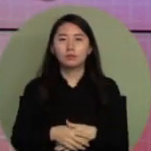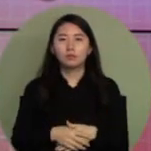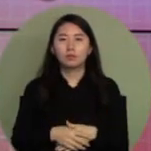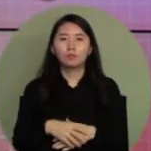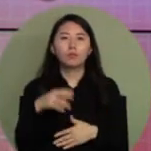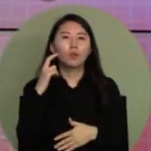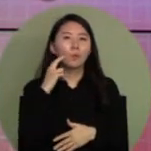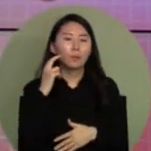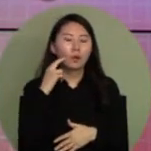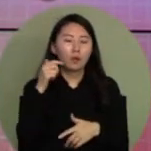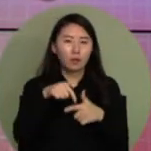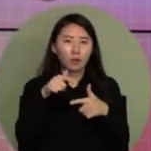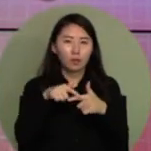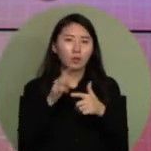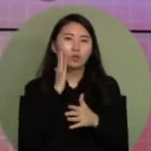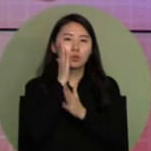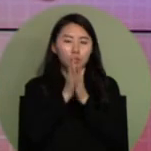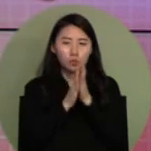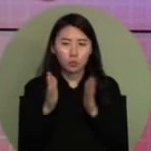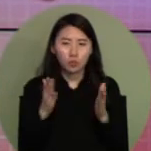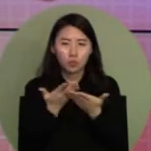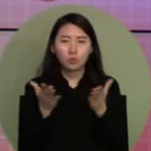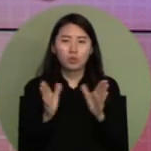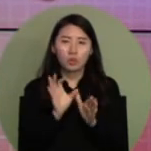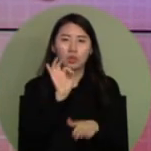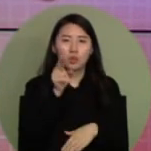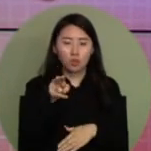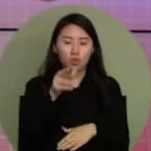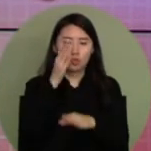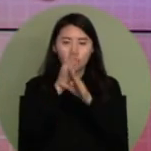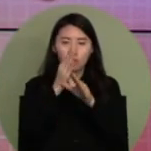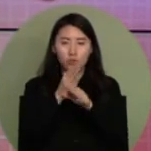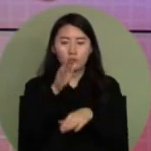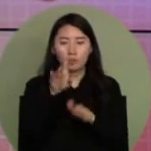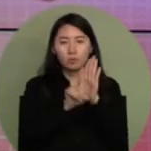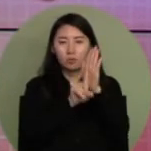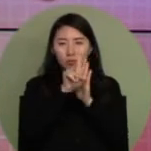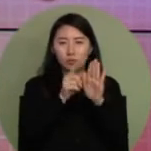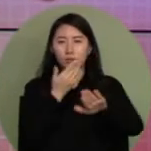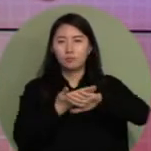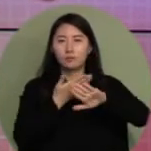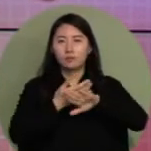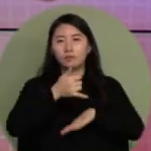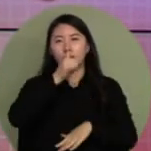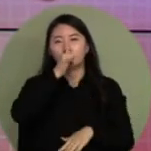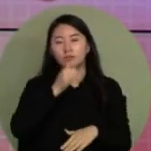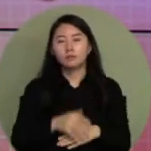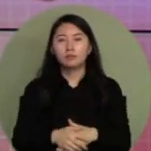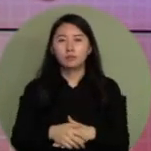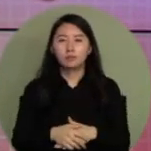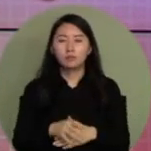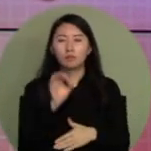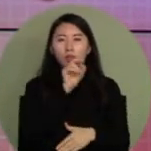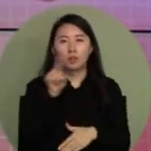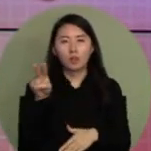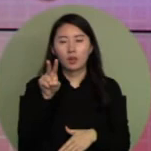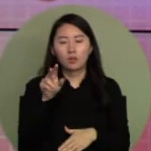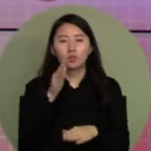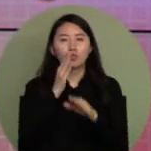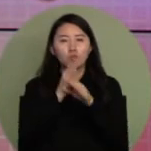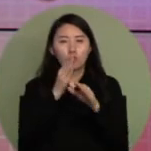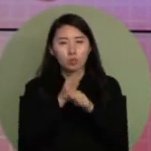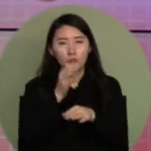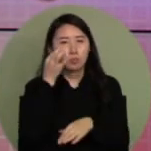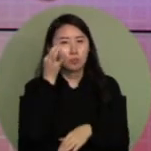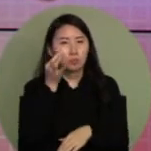송파 는 강남 서초 함께 여당 텃밭으로 불리지만 조금 온도차를 보이는 곳이기도 합니다 야당의 우세를 보인